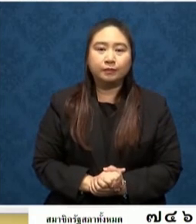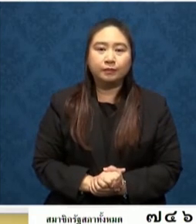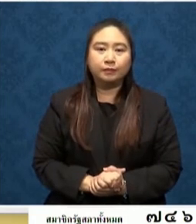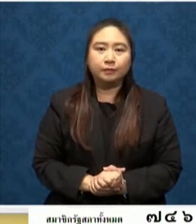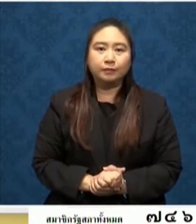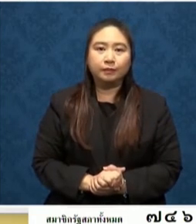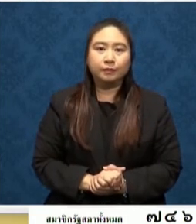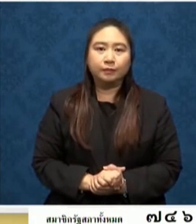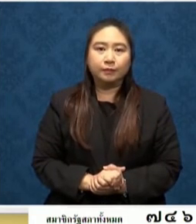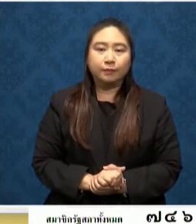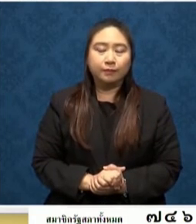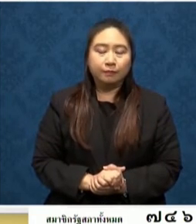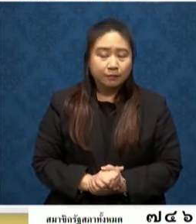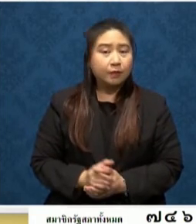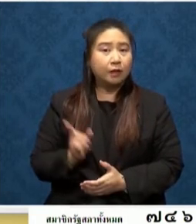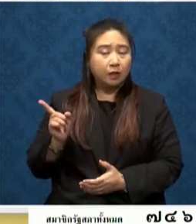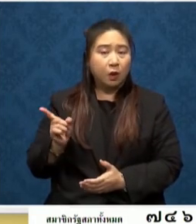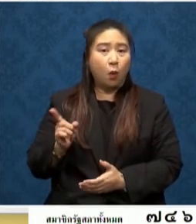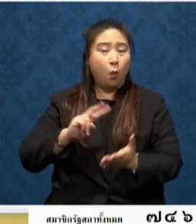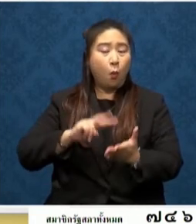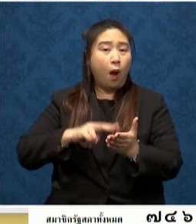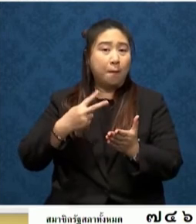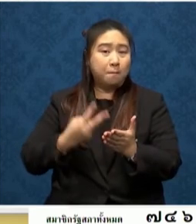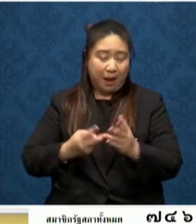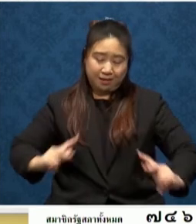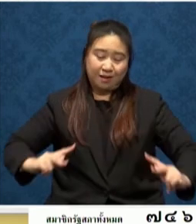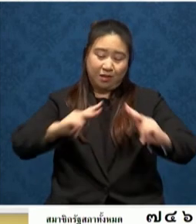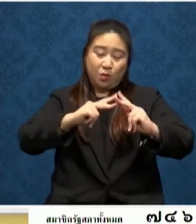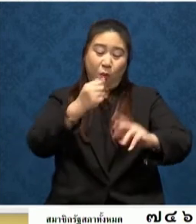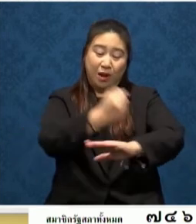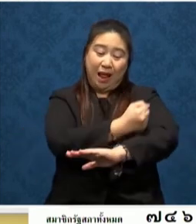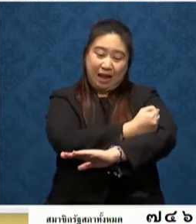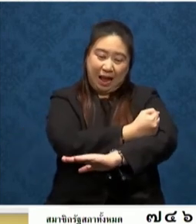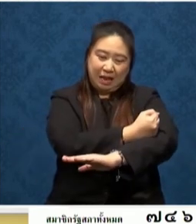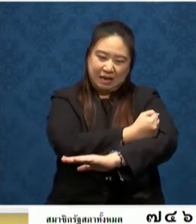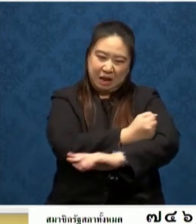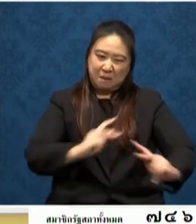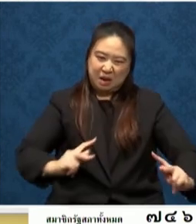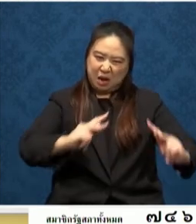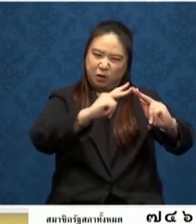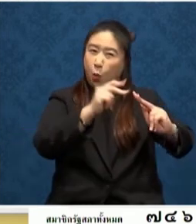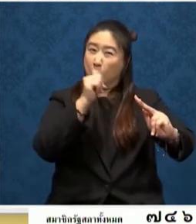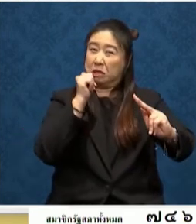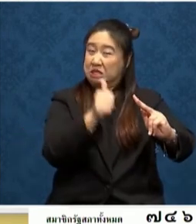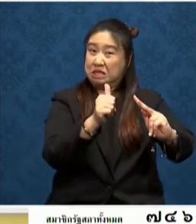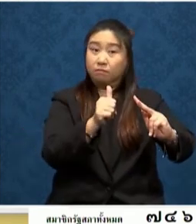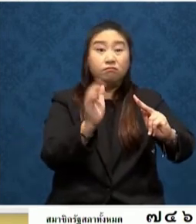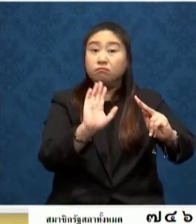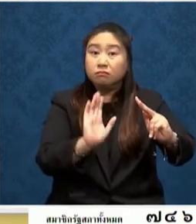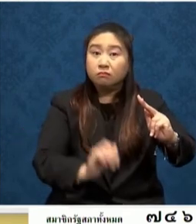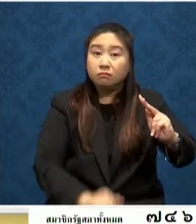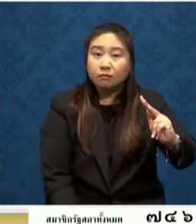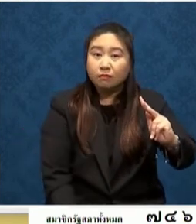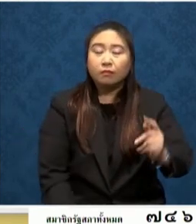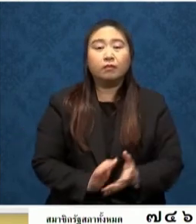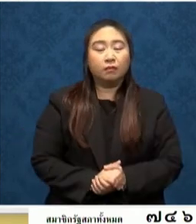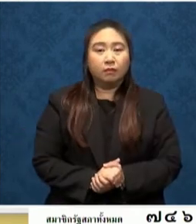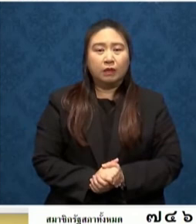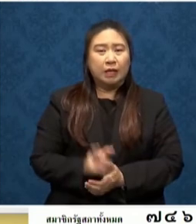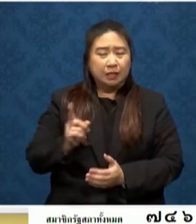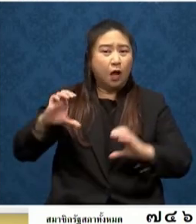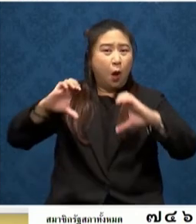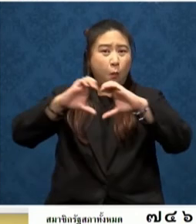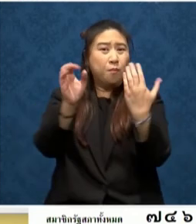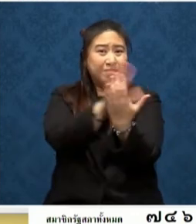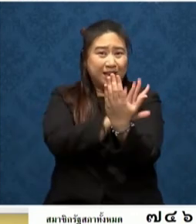นี่อาจหมายถกระสวงแงงาน ไม่ใช่กระสวงที่ดีตามทัศนาคติของท่านนายกหรอเปล่าครับทางทางทพักภูมใ